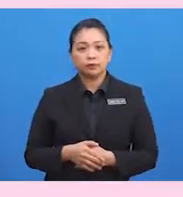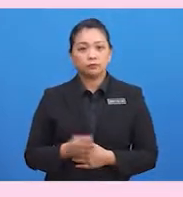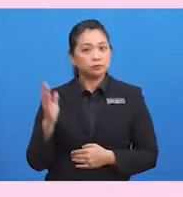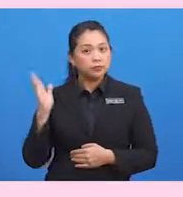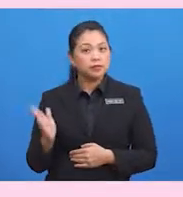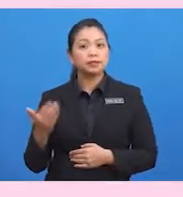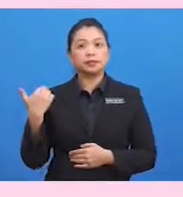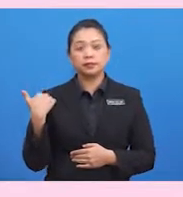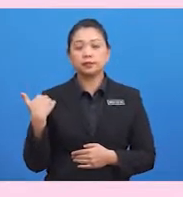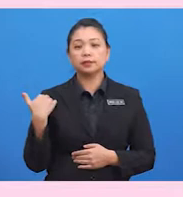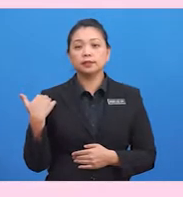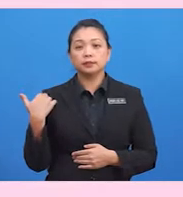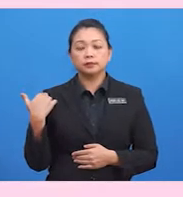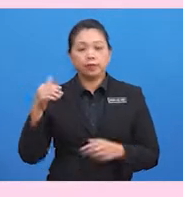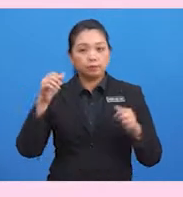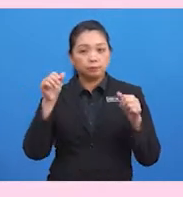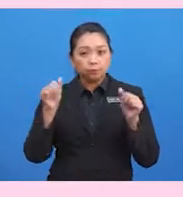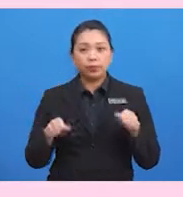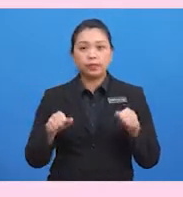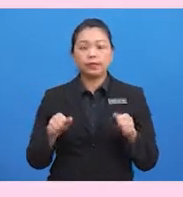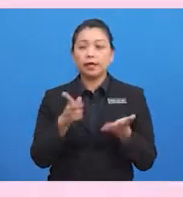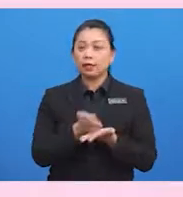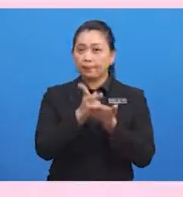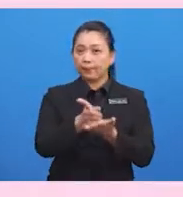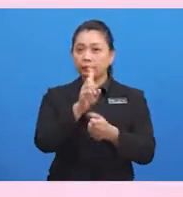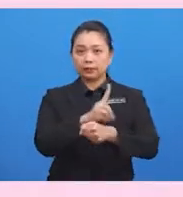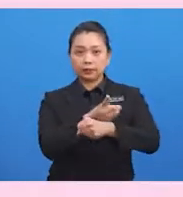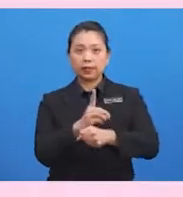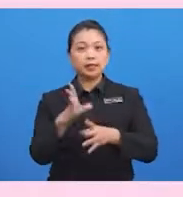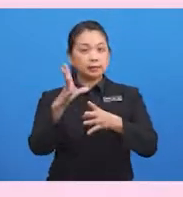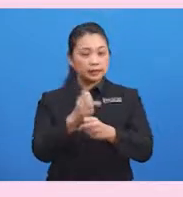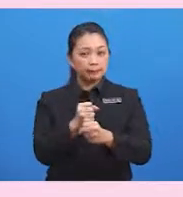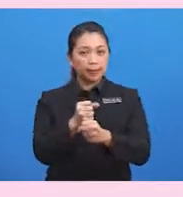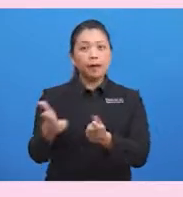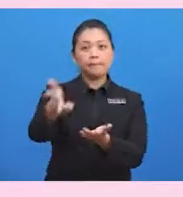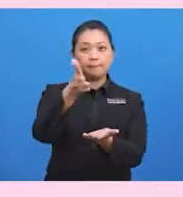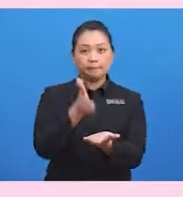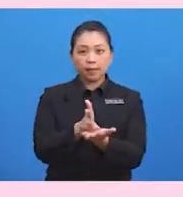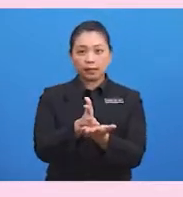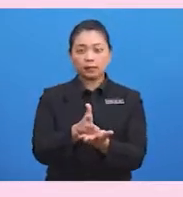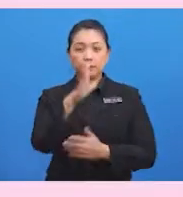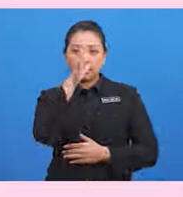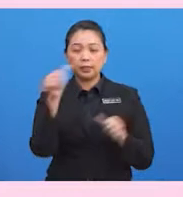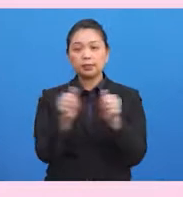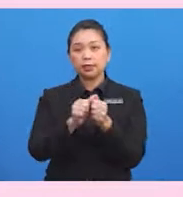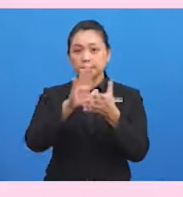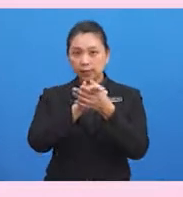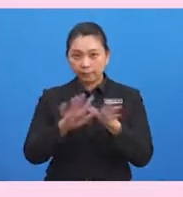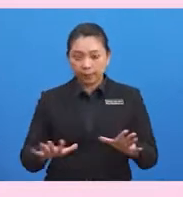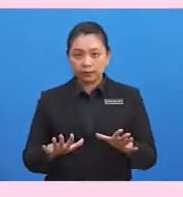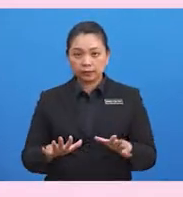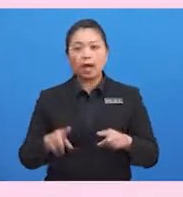membolehkan kapal-kapal dagang dapat datang dan berlabuh di Pelabuhan Merak ke dengan selamat berbagai